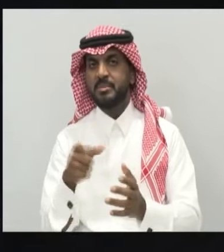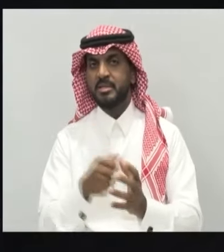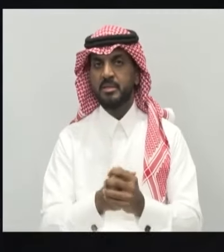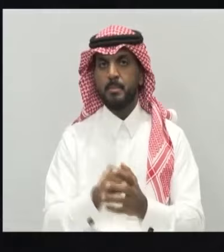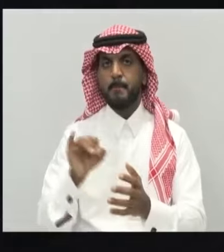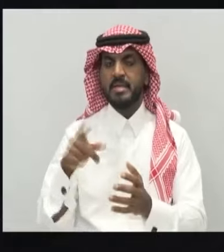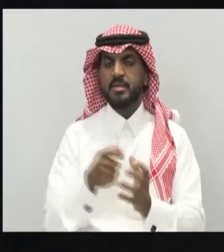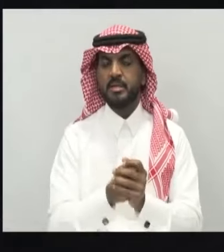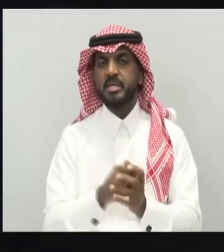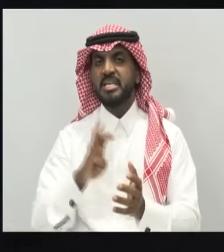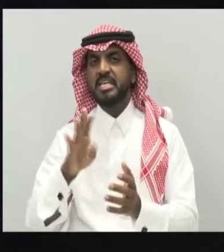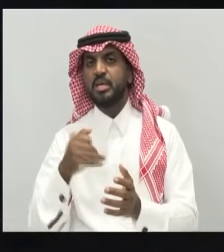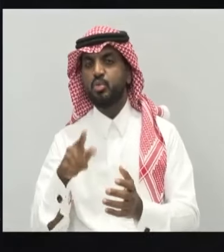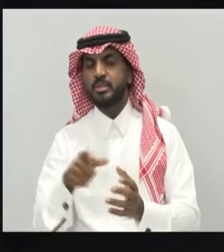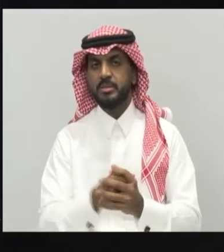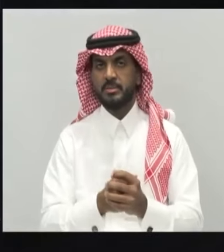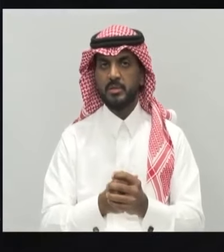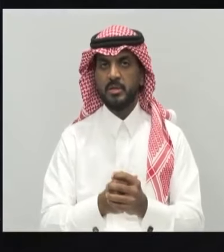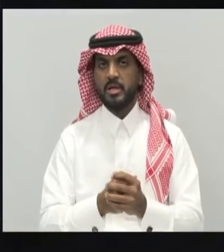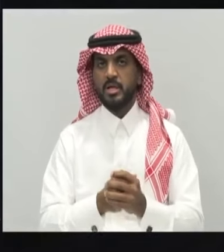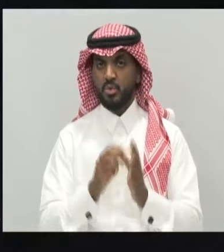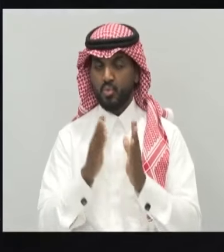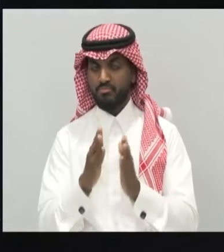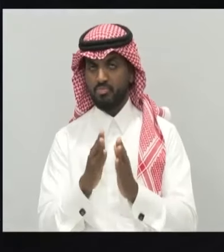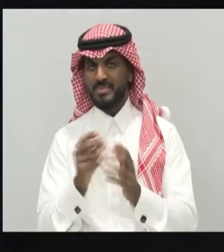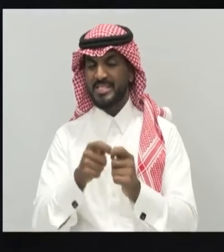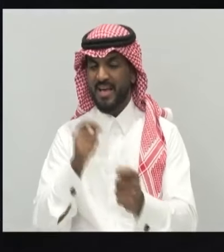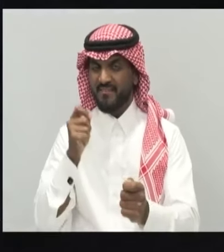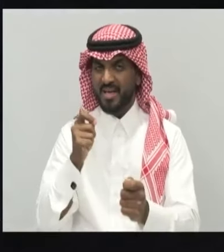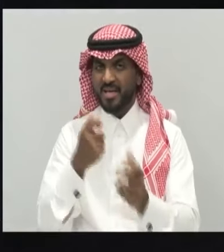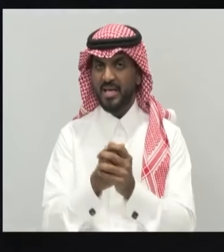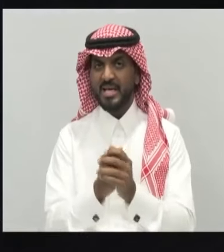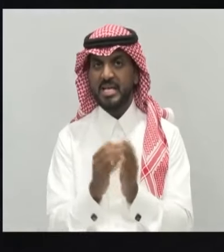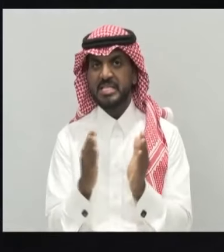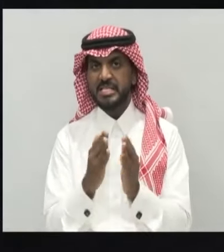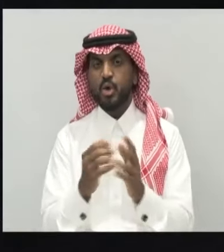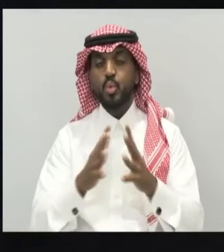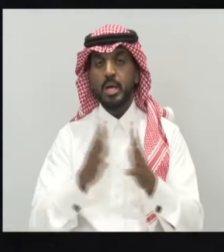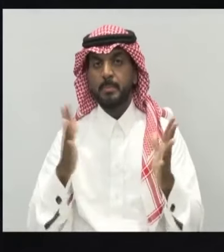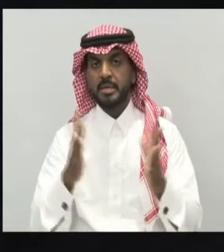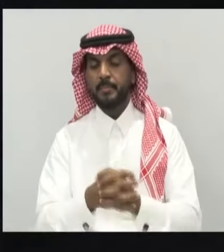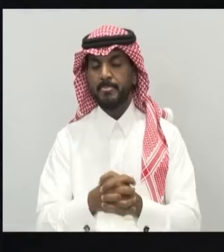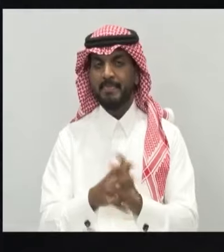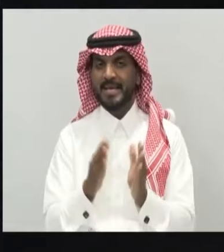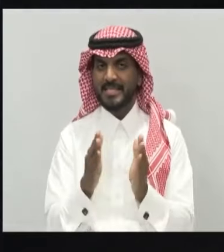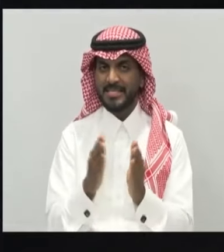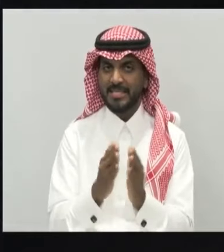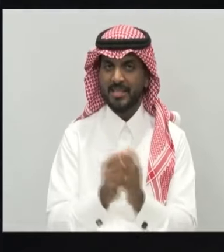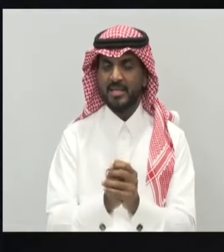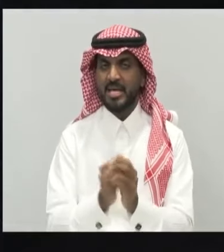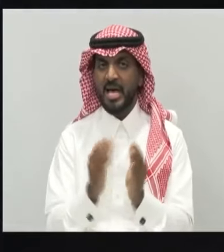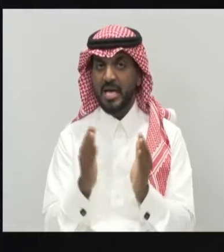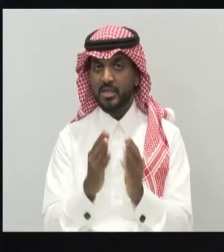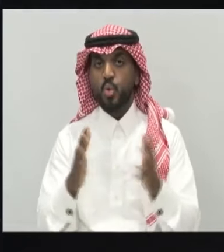متر كيلومتر نسال نفسنا هل مسافه قصيره ام كبيره قصيره هل هي قصيره